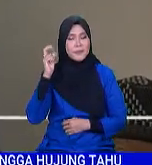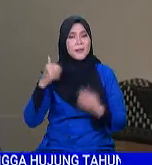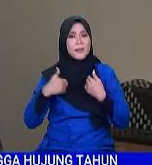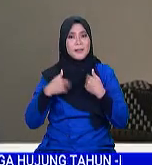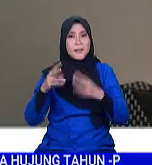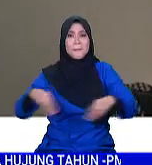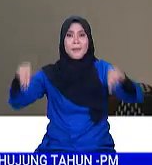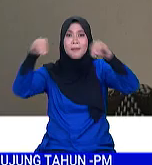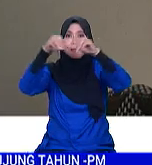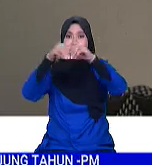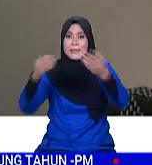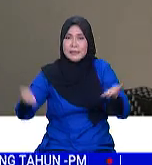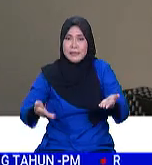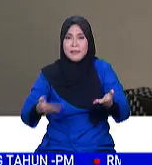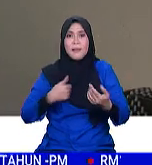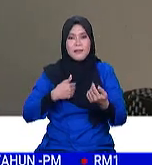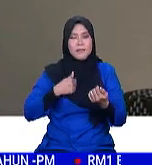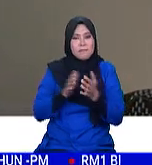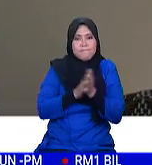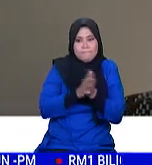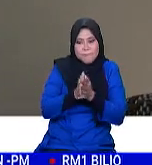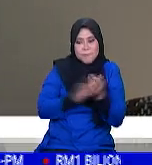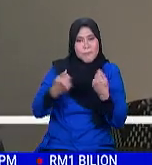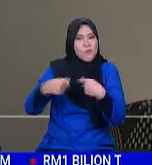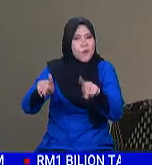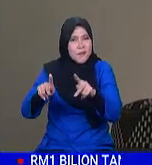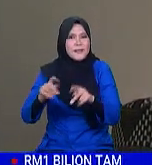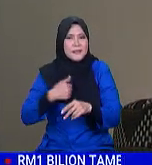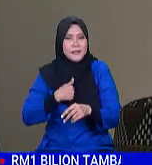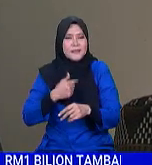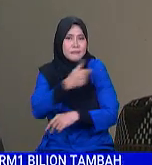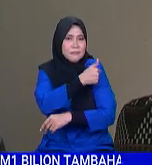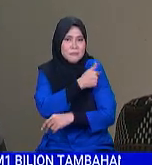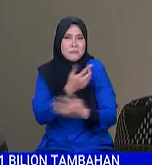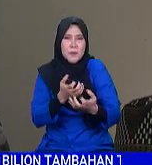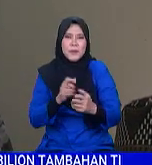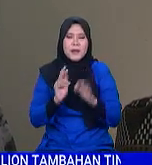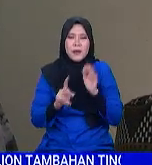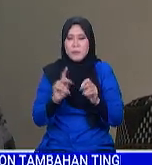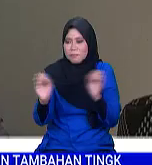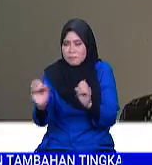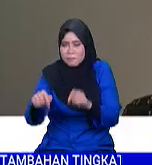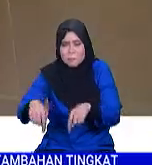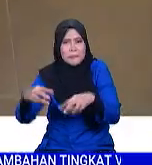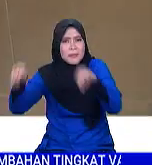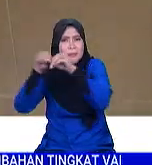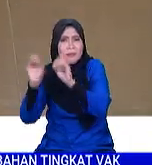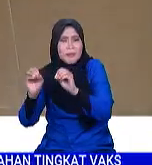dekat Masjid Pradun ni, nak ambil kesempatan lalu lah. Ambil peluang lalu. Kalau tidak, jauh pula ke.